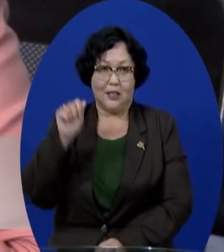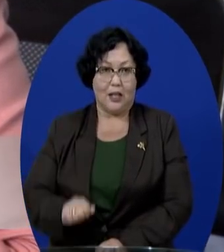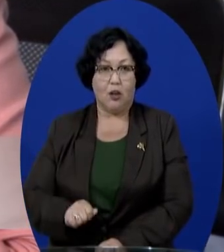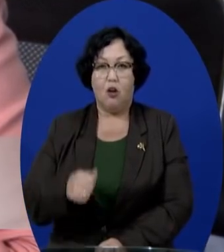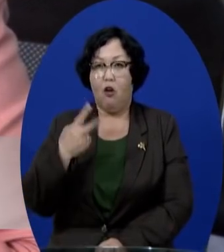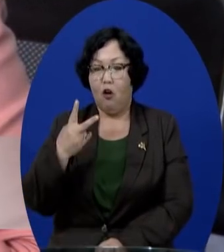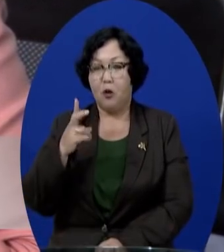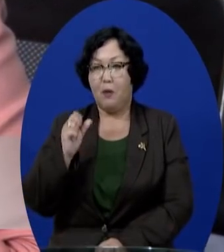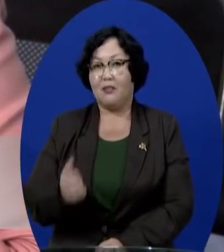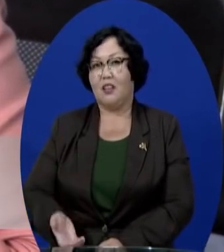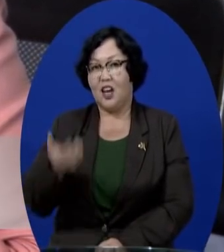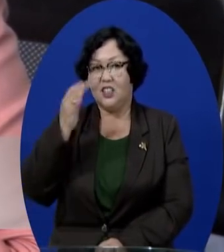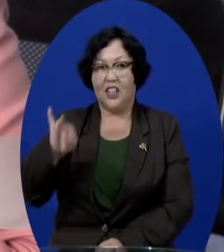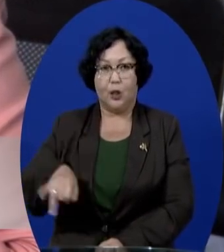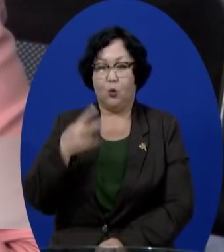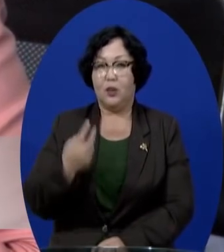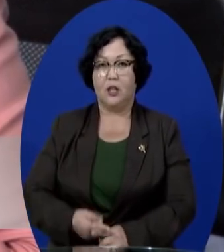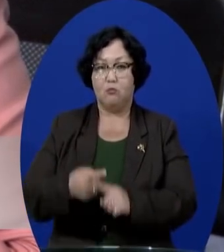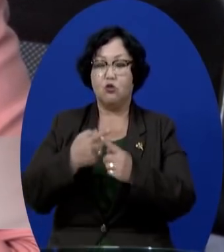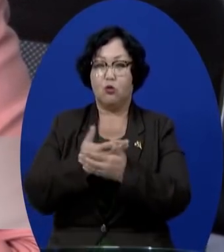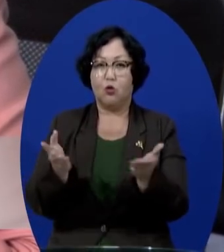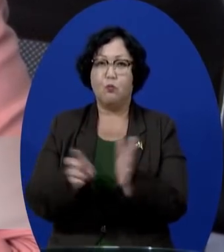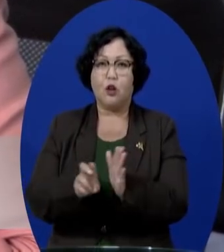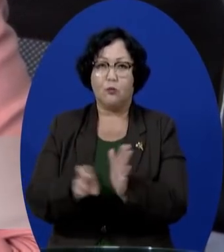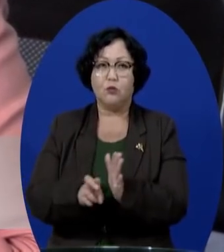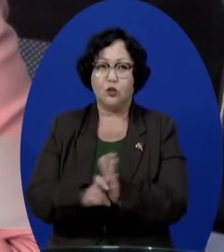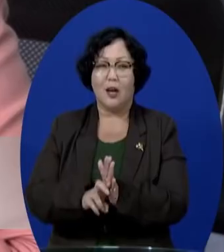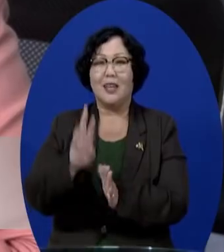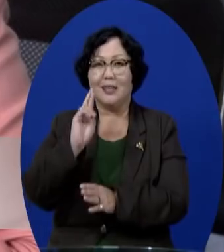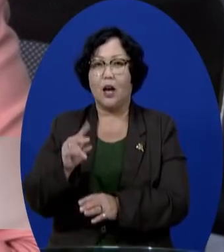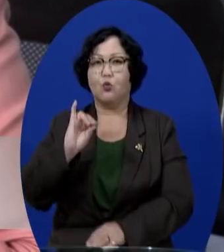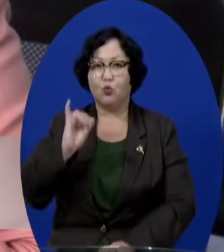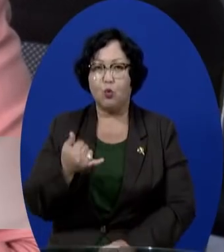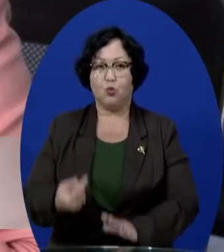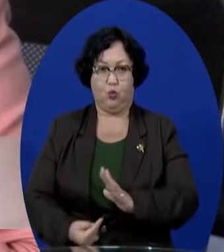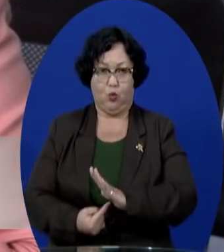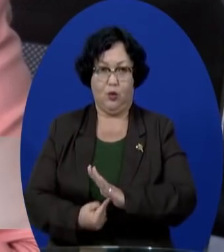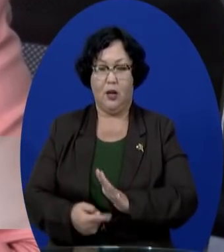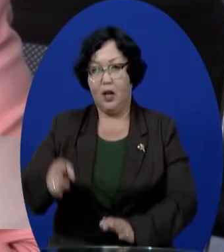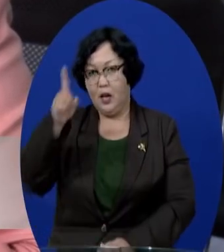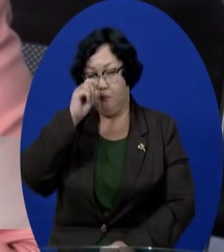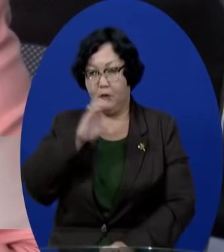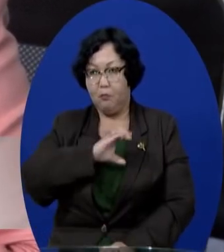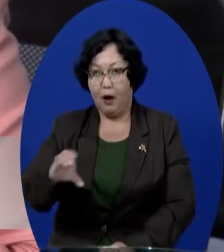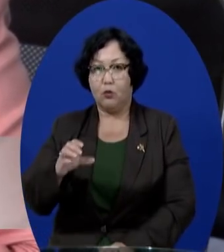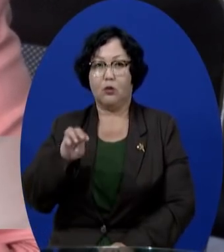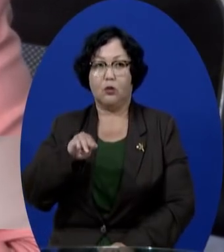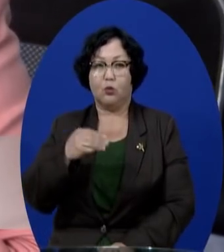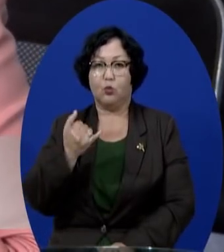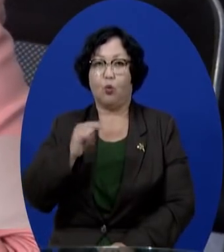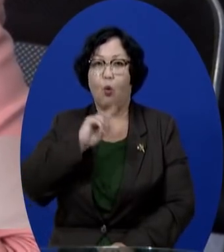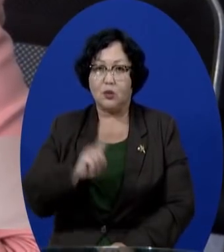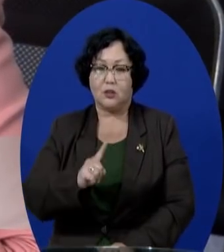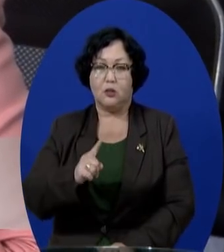ба түүнээс дээш илүү нэмэх бололцоо байгаа. Гэхдээ энэ бололцоо нь юунаас шалтгаална гэхээр тухайн эмнэлгийн төлөөлөн удирдах зөвлөл